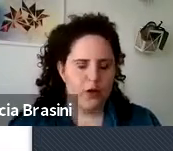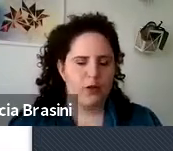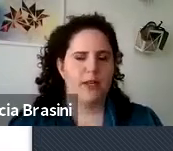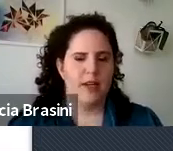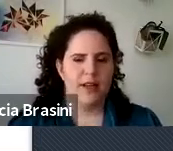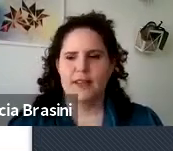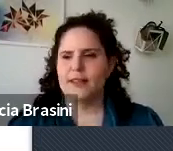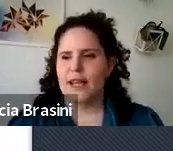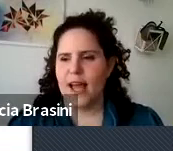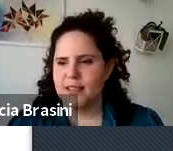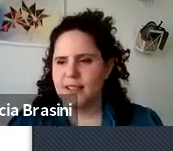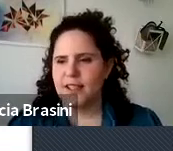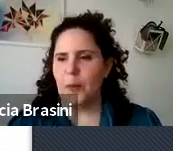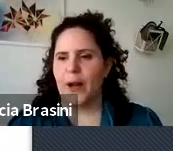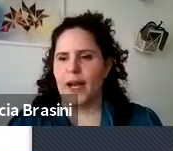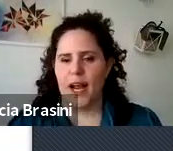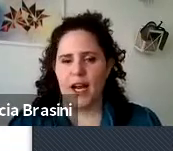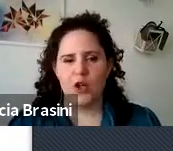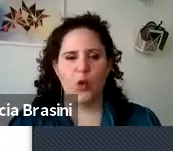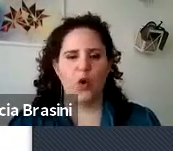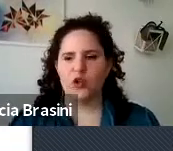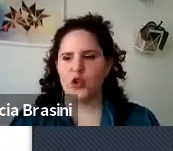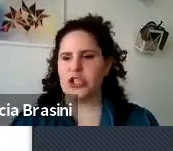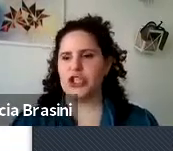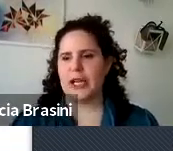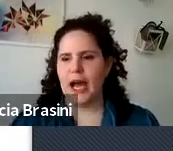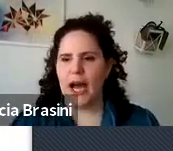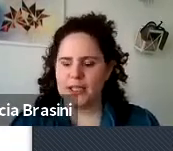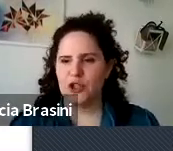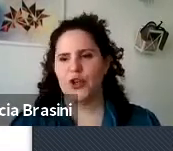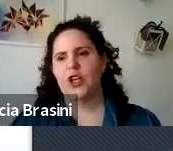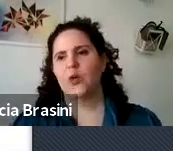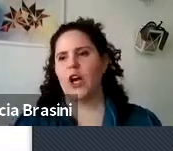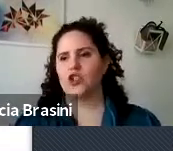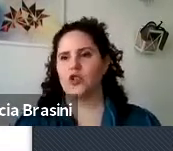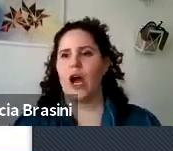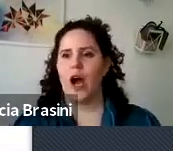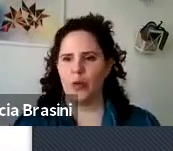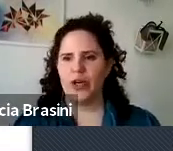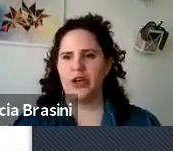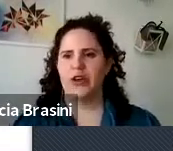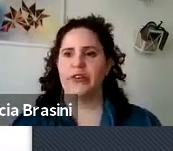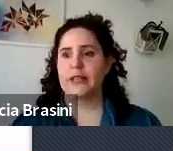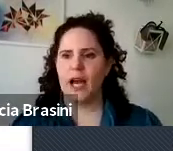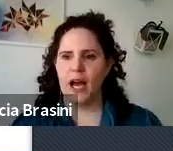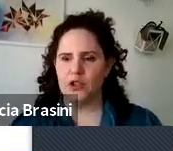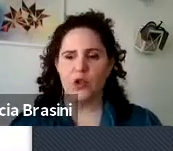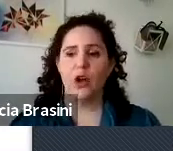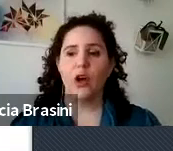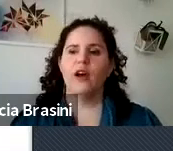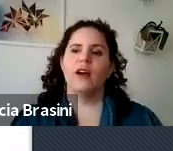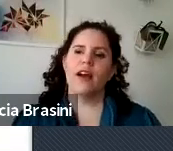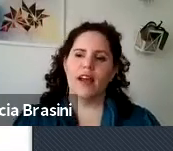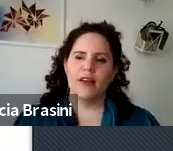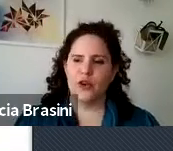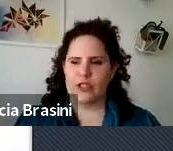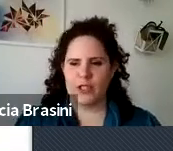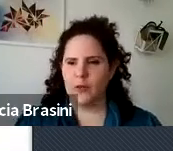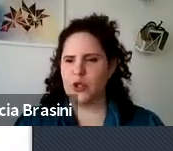si trovano dei testi, dei pannelli molto ricercati con linguaggio aulico